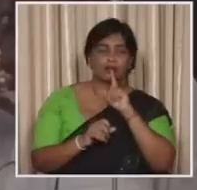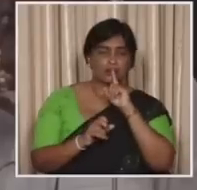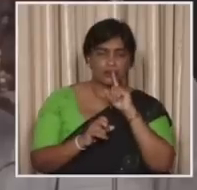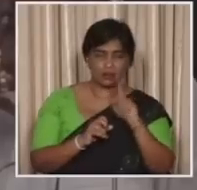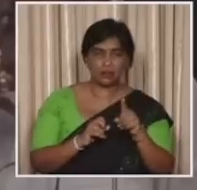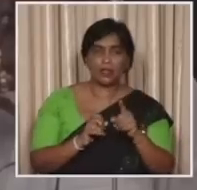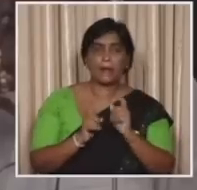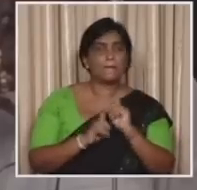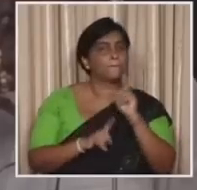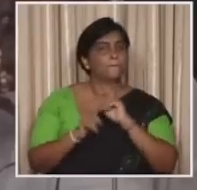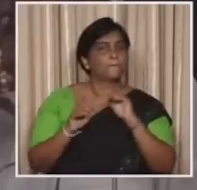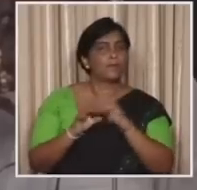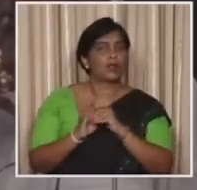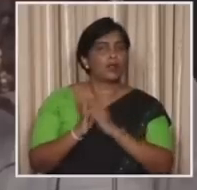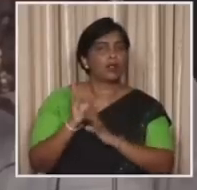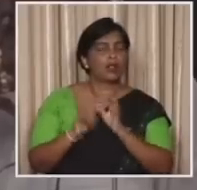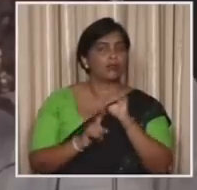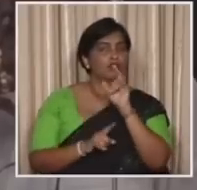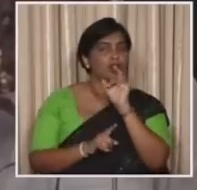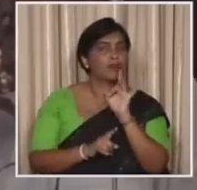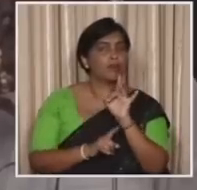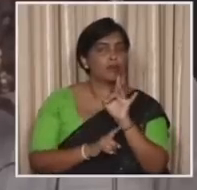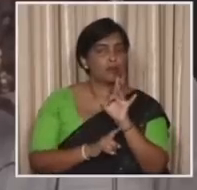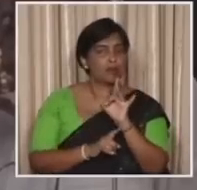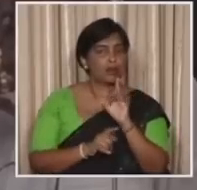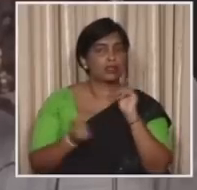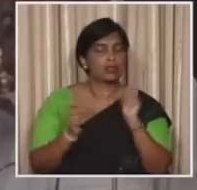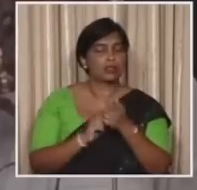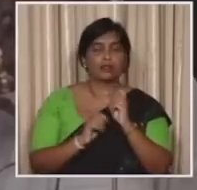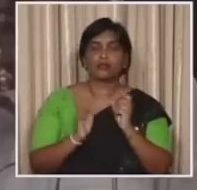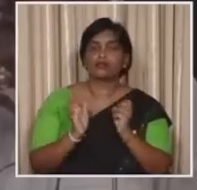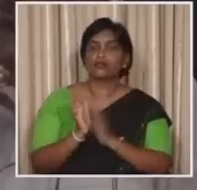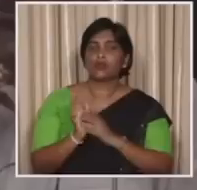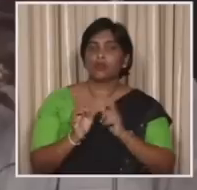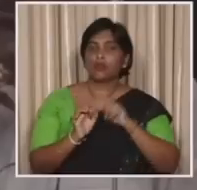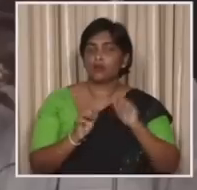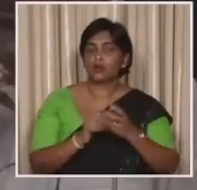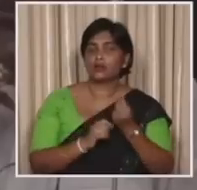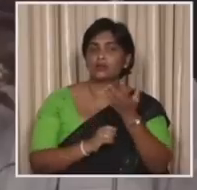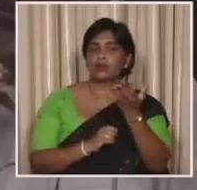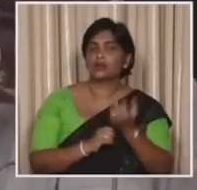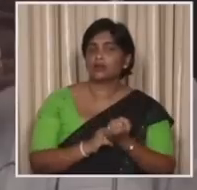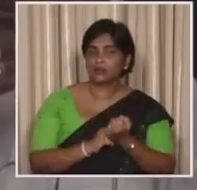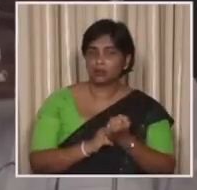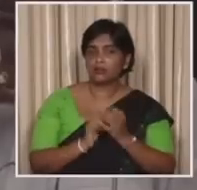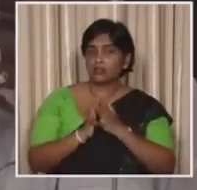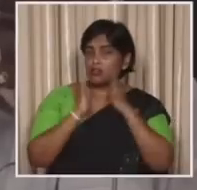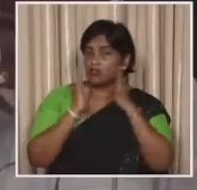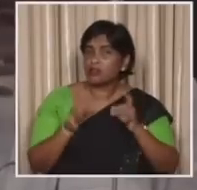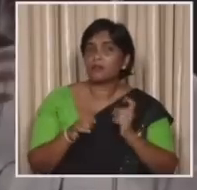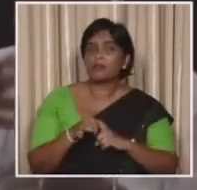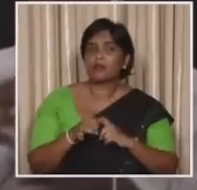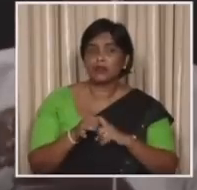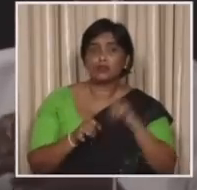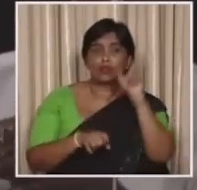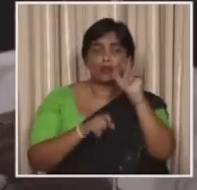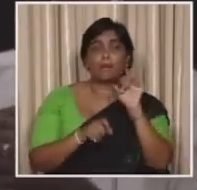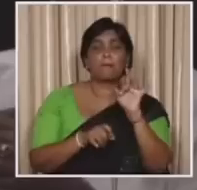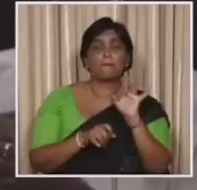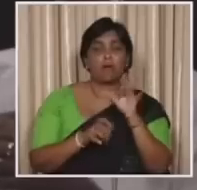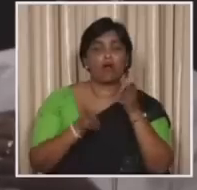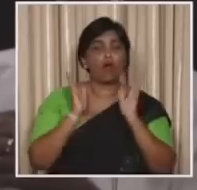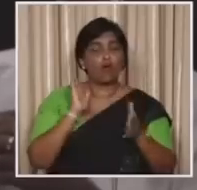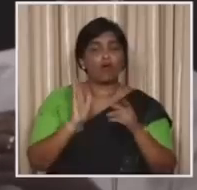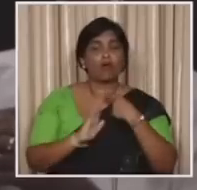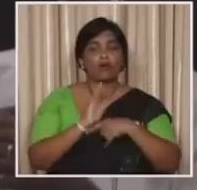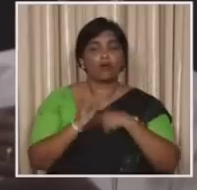කියනවා පාර්ලිමේන්තුවේ මන්ත්‍රීවරු 15 දෙනෙක් මේ ක්‍රිකට් මේ බෝඩ් එකෙන් සල්ලි අරන්. ඉතින් මේක ලොකු ප්‍රශ්නයක්. මේ 15 කවුද කීකේ දැන්